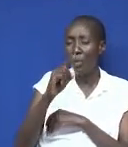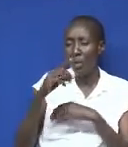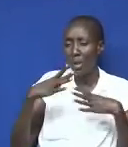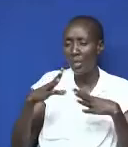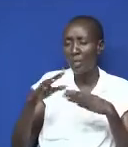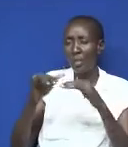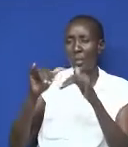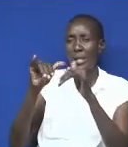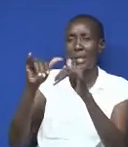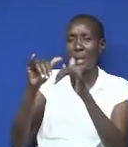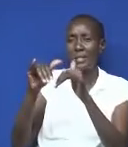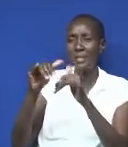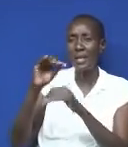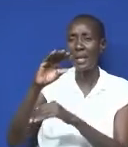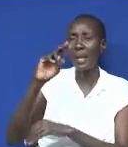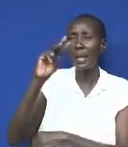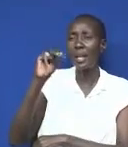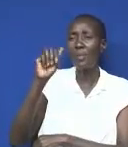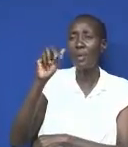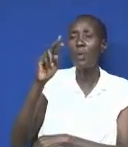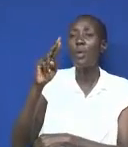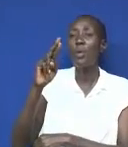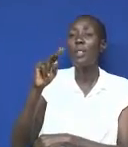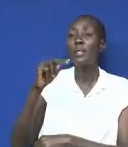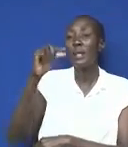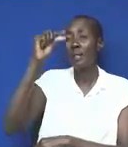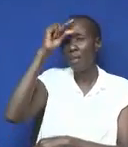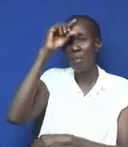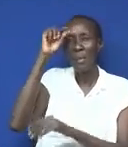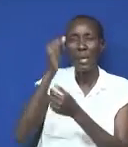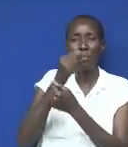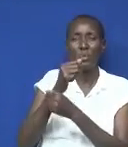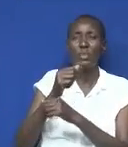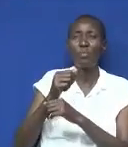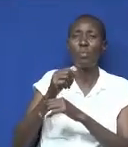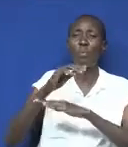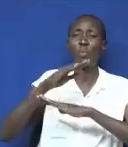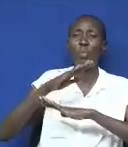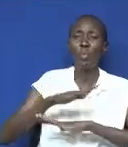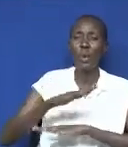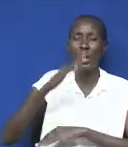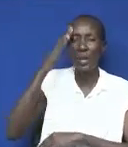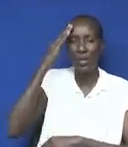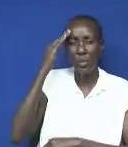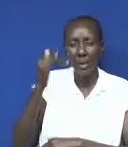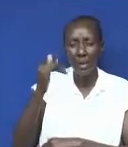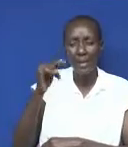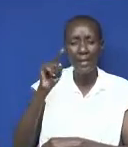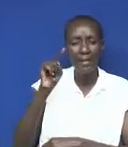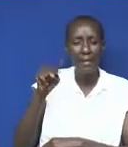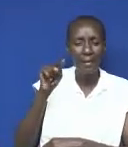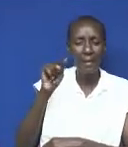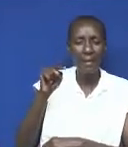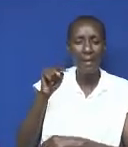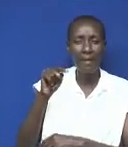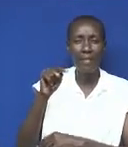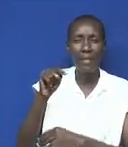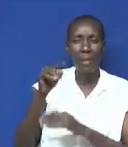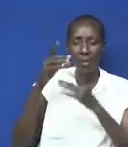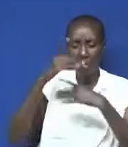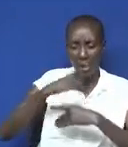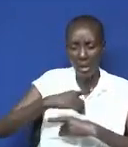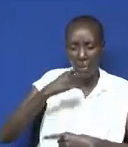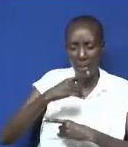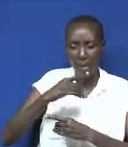wake kukomboa msitu huo ambao ni tegemeo kubwa kwa kaunti jirani na mamilioni ya watu barani Afrika.